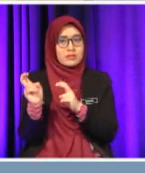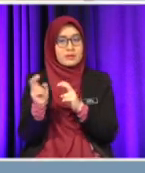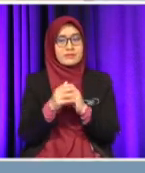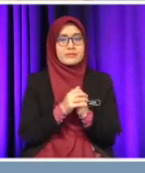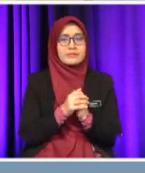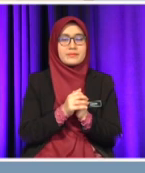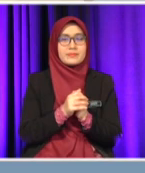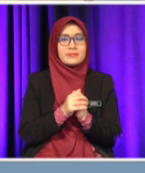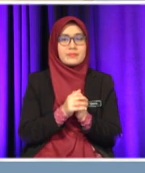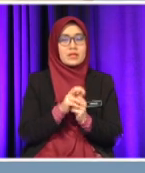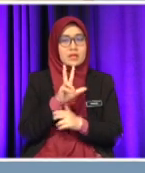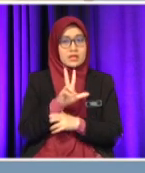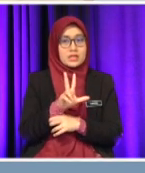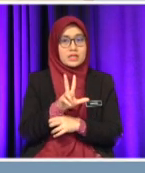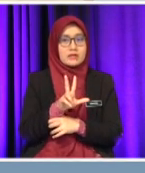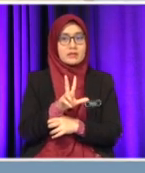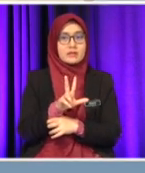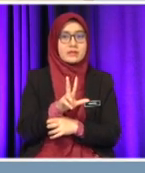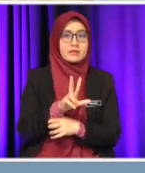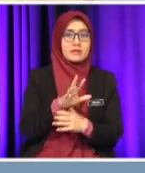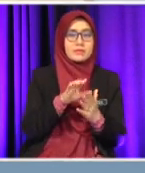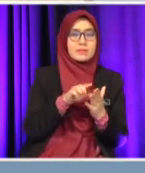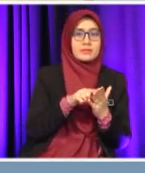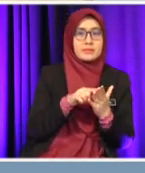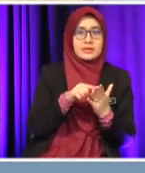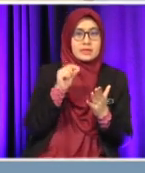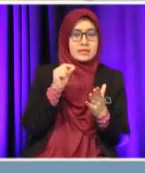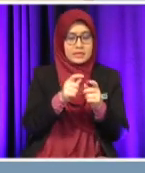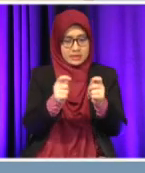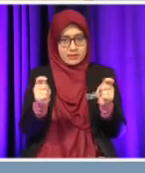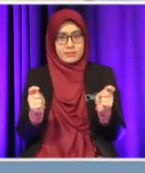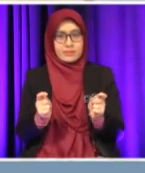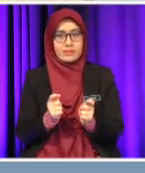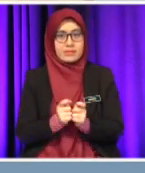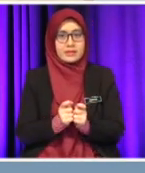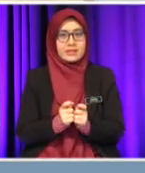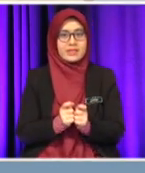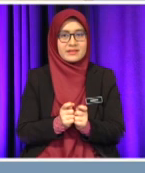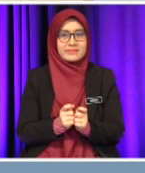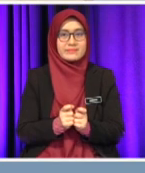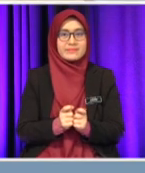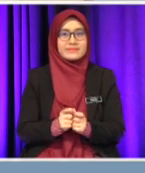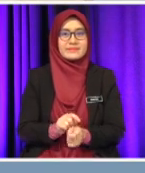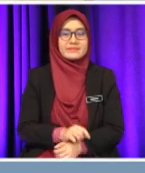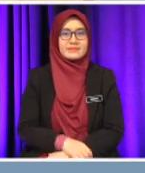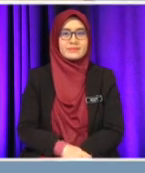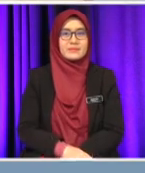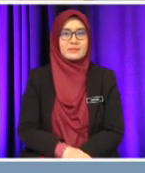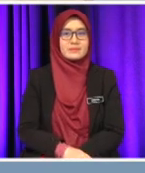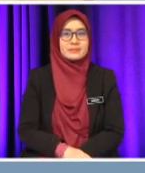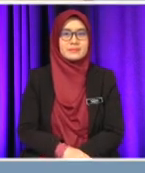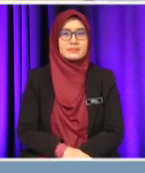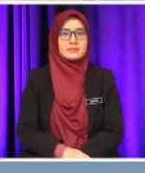yang kedua memilih lokasi untuk melihat lokasi Coba kita pilih itu supaya